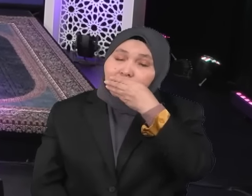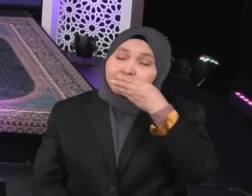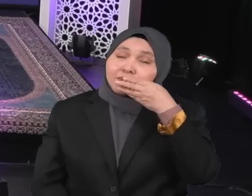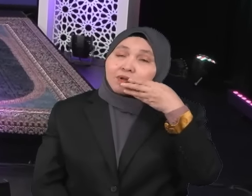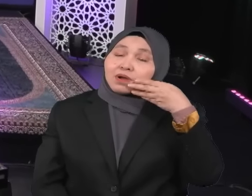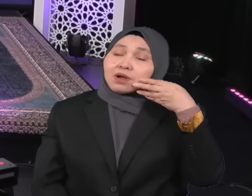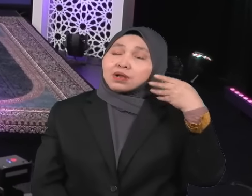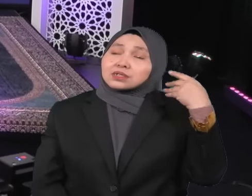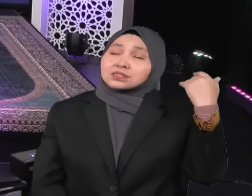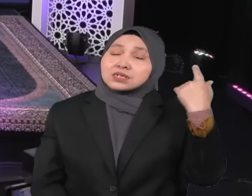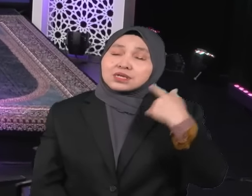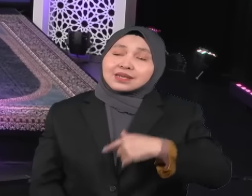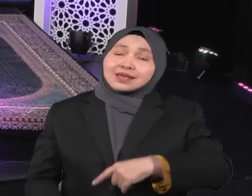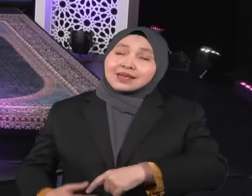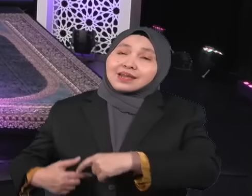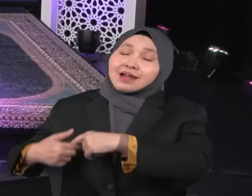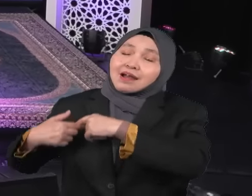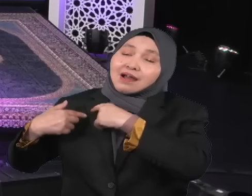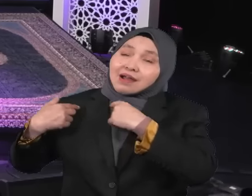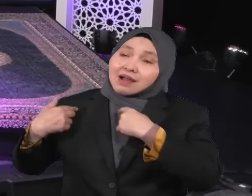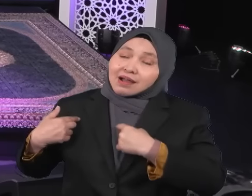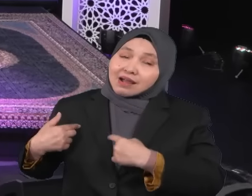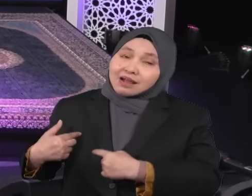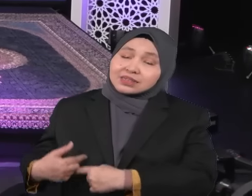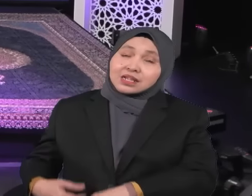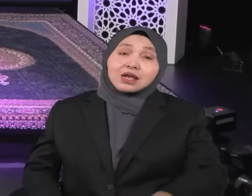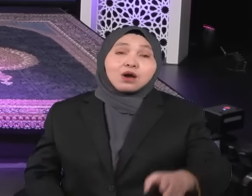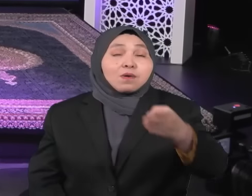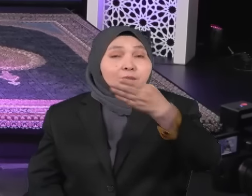Ramadan di hati.